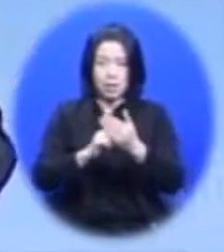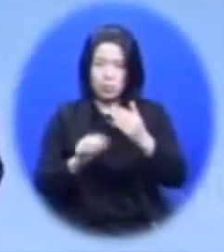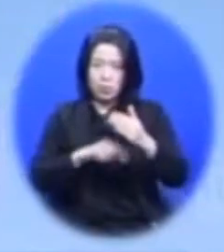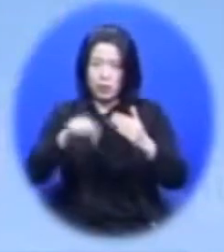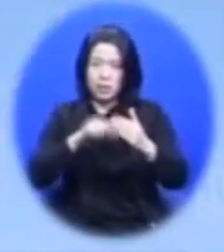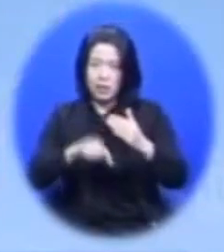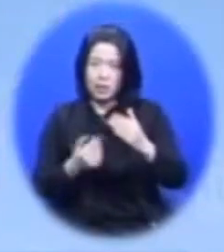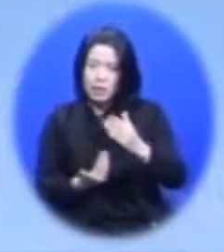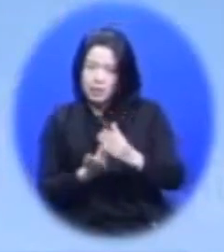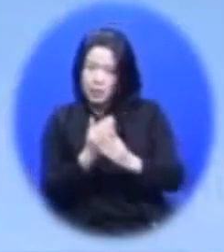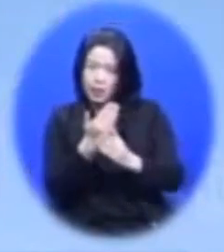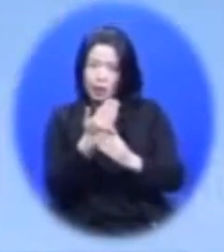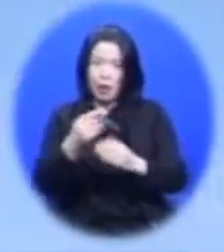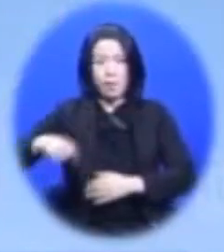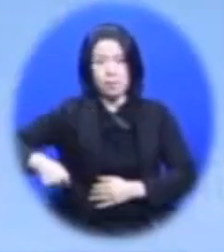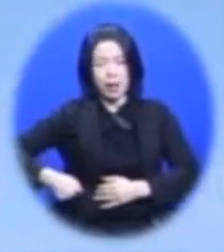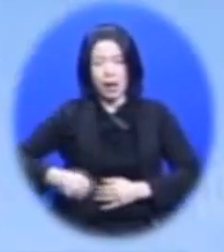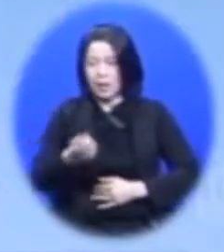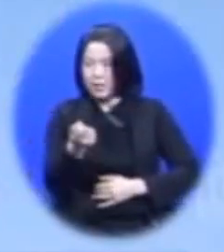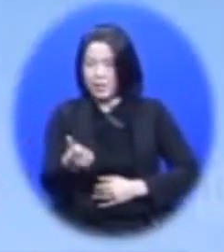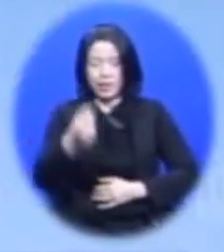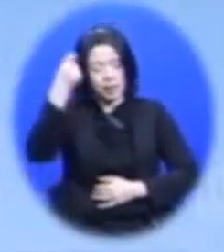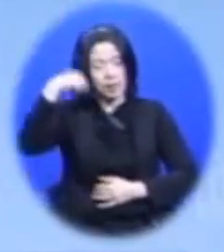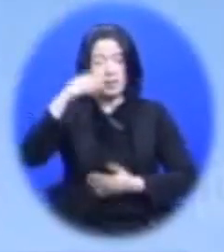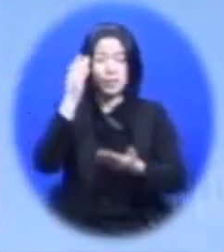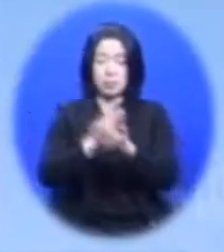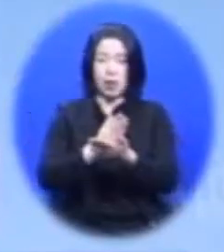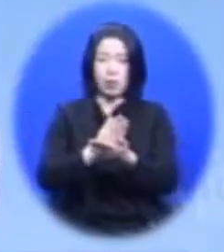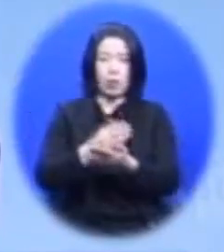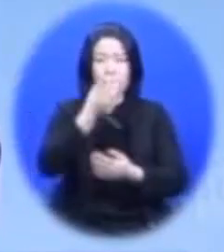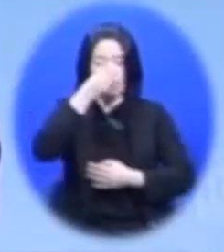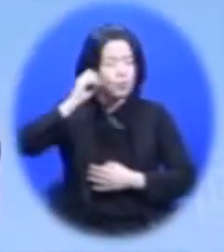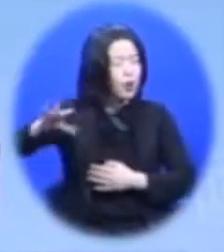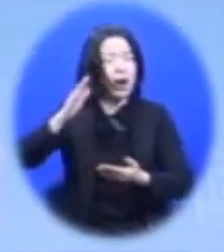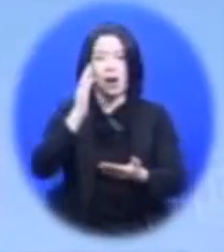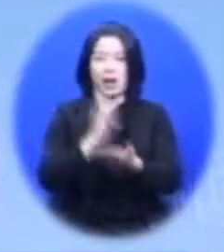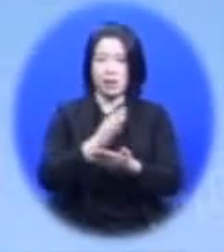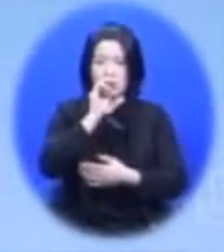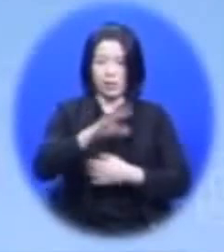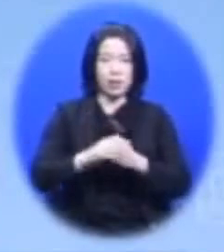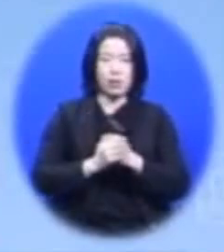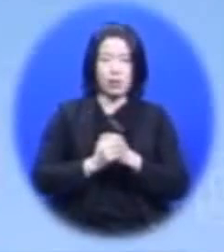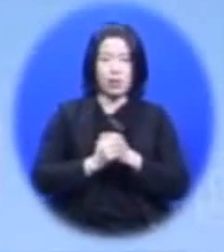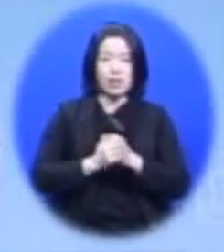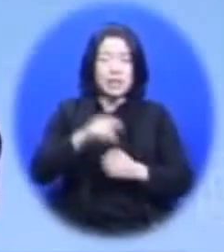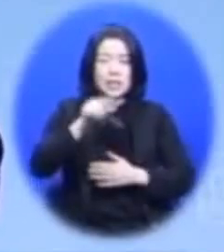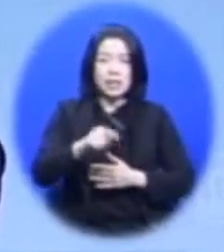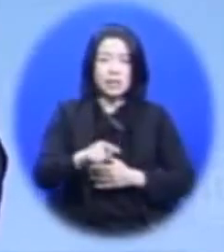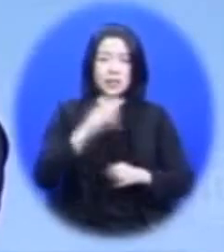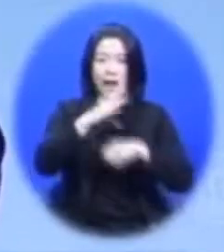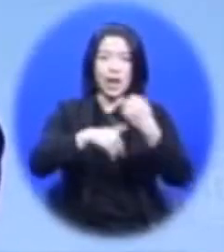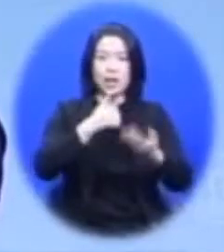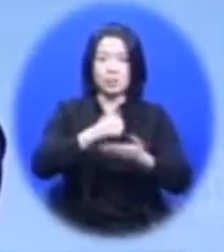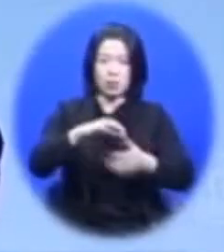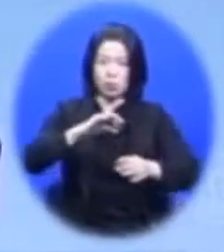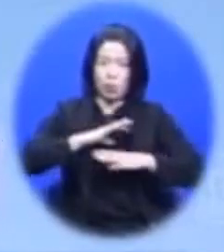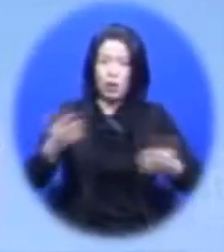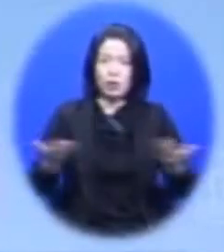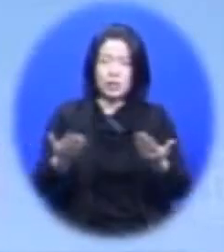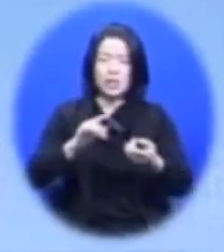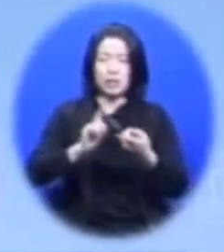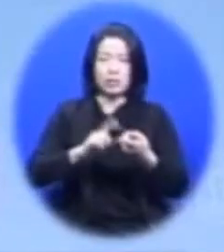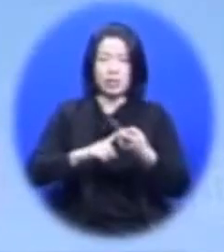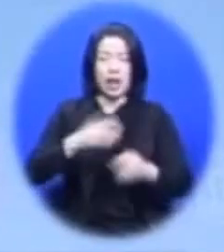가책을 절대 작게 여기시면 안 되고 무시하면 안 됩니다. 그것이 하나님의 놀라운 일이라는 걸